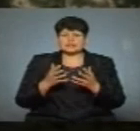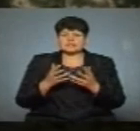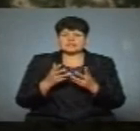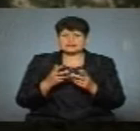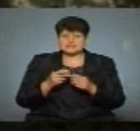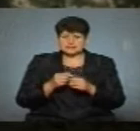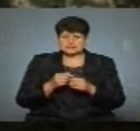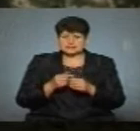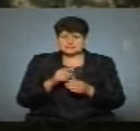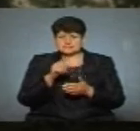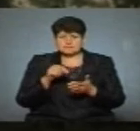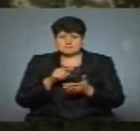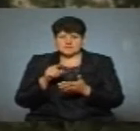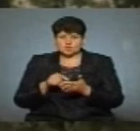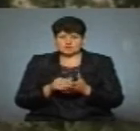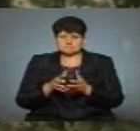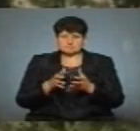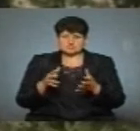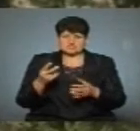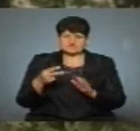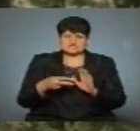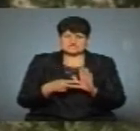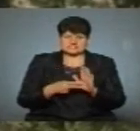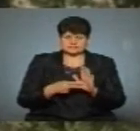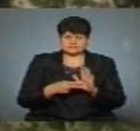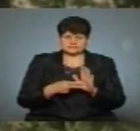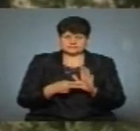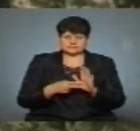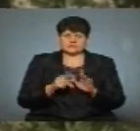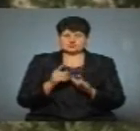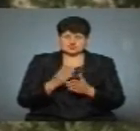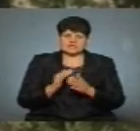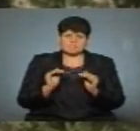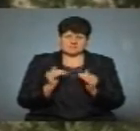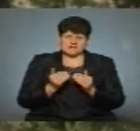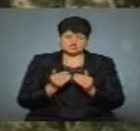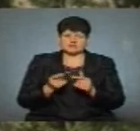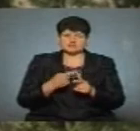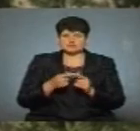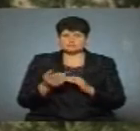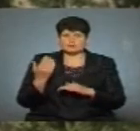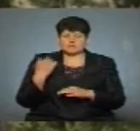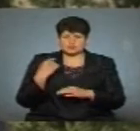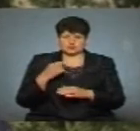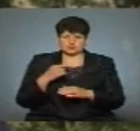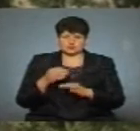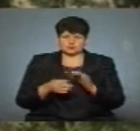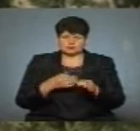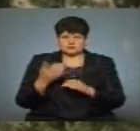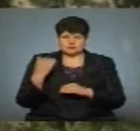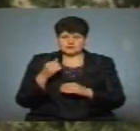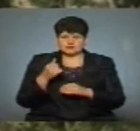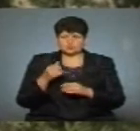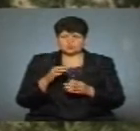Кількість підозр збільшилася на 27, що є менше, ніж за попередню добу. За попередню добу, нагадаю,